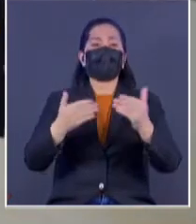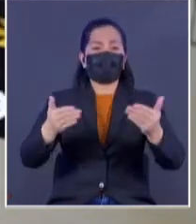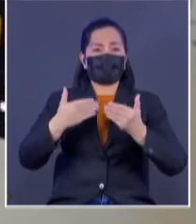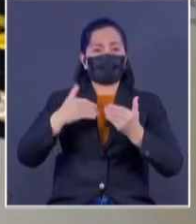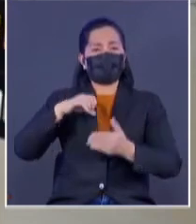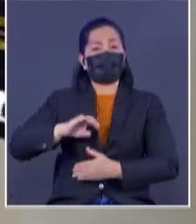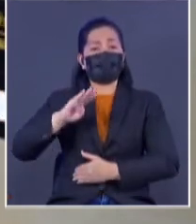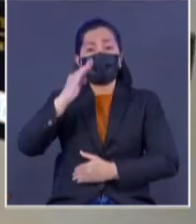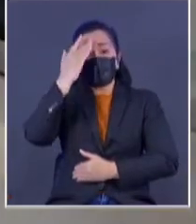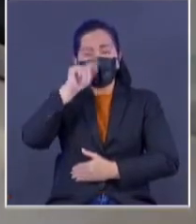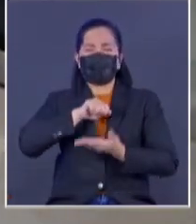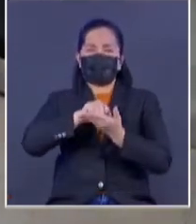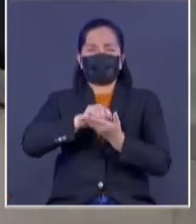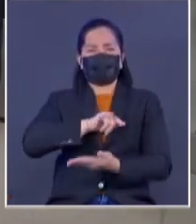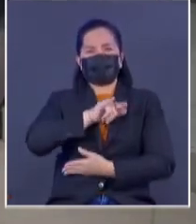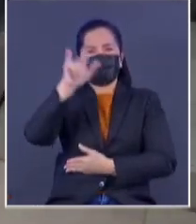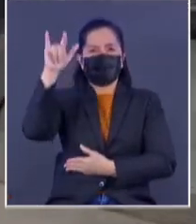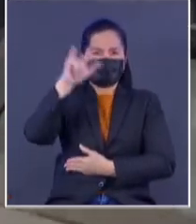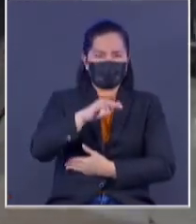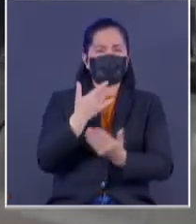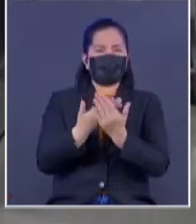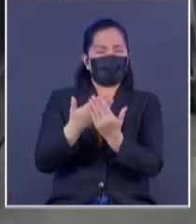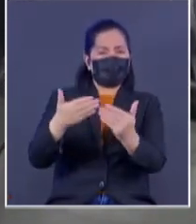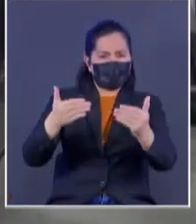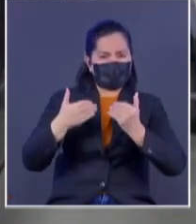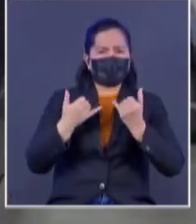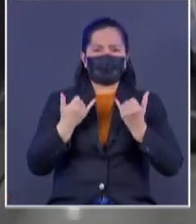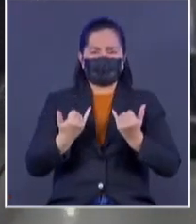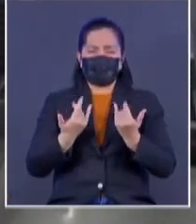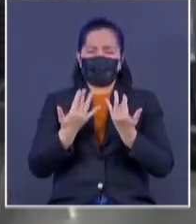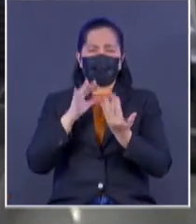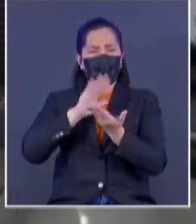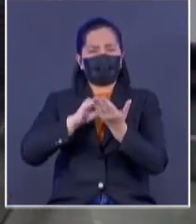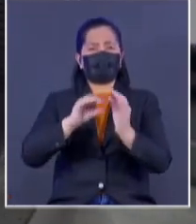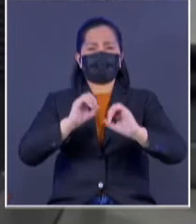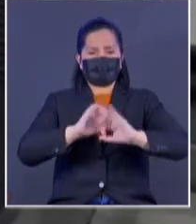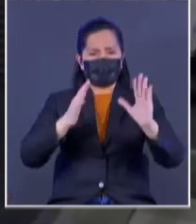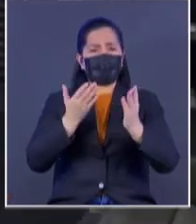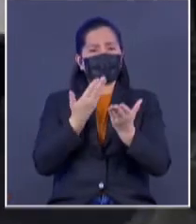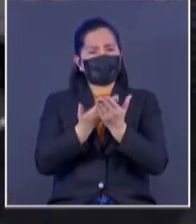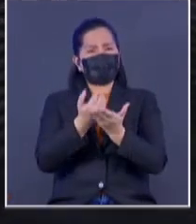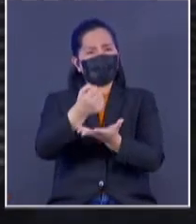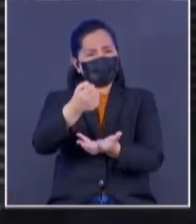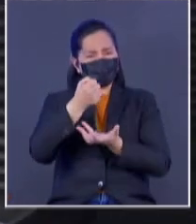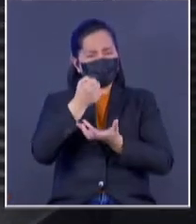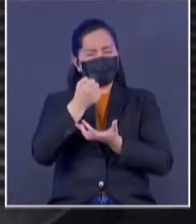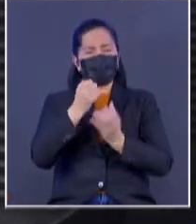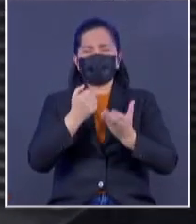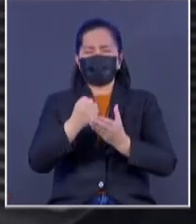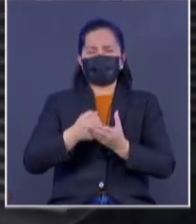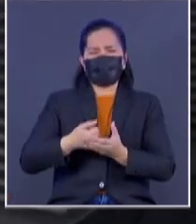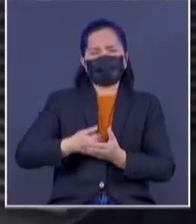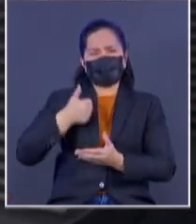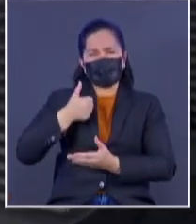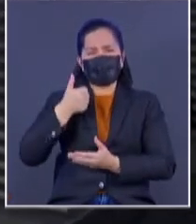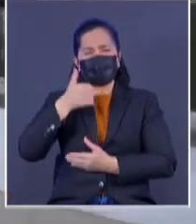ากการบริการทางเดินอากาศเนี่ยแหละครับซึ่งขณะนี้อยู่ระหว่างการรอความชัดเจนเรื่องของการขอรับเงินสนับสนุนจากรัฐวิสาหกิจมาเส